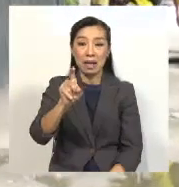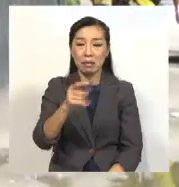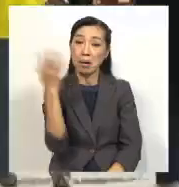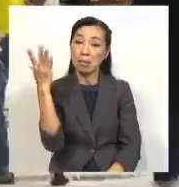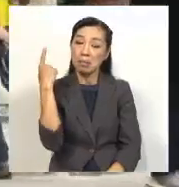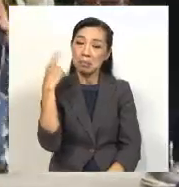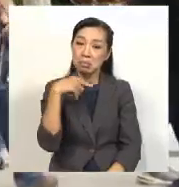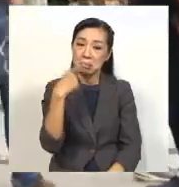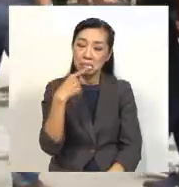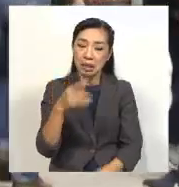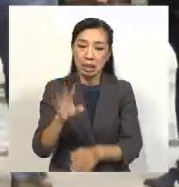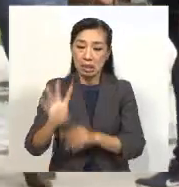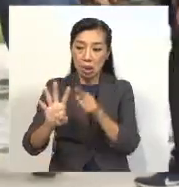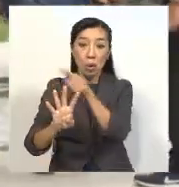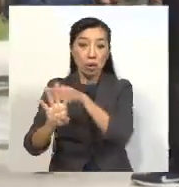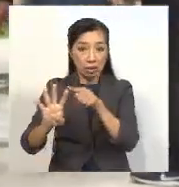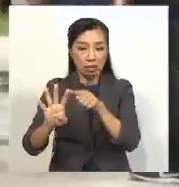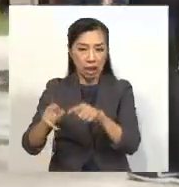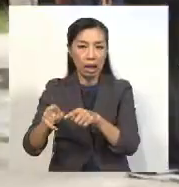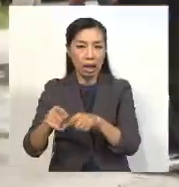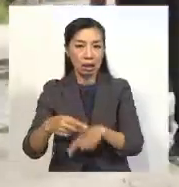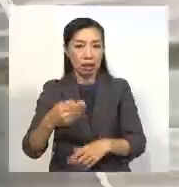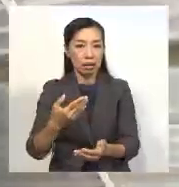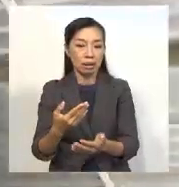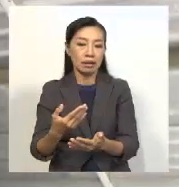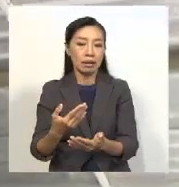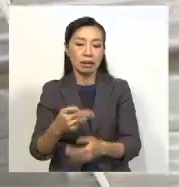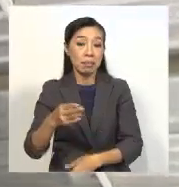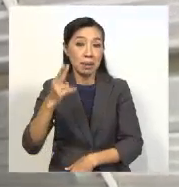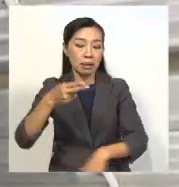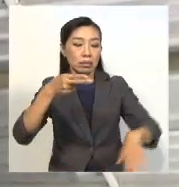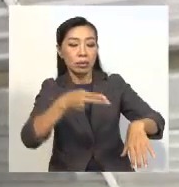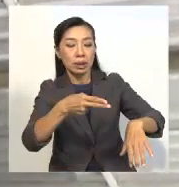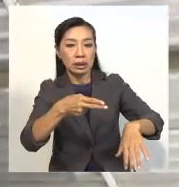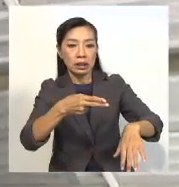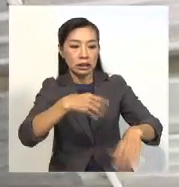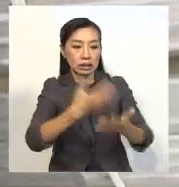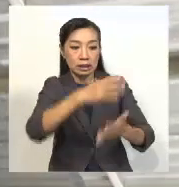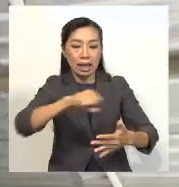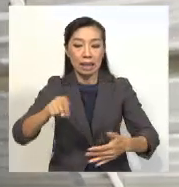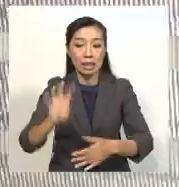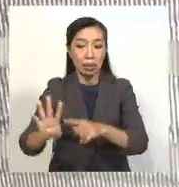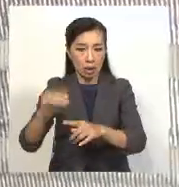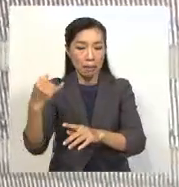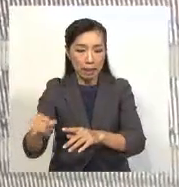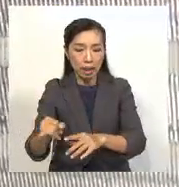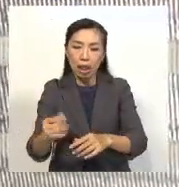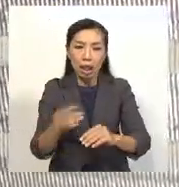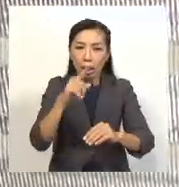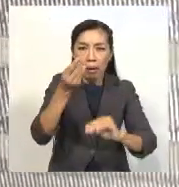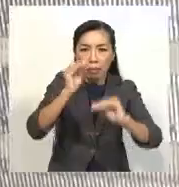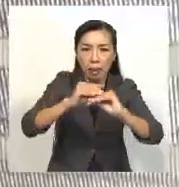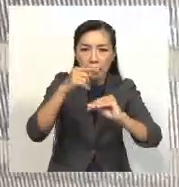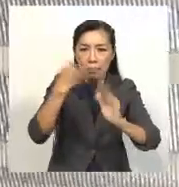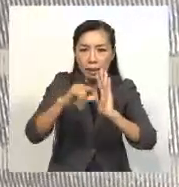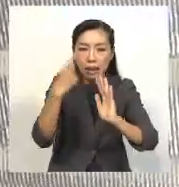คนผิดมีใครบ้าง4คนที่ไปปล้นผิดอยู่แล้วแล้วท่านก็ผายมือไปเนี่ยเจ้าบ้านก็ผิดด้วย ด้วยนะคะผิ